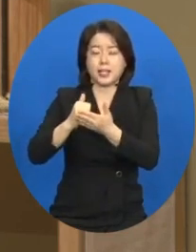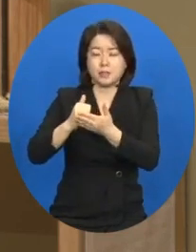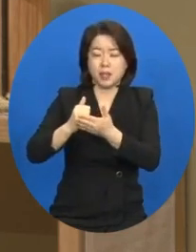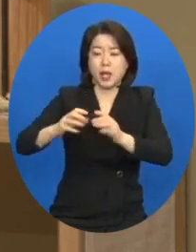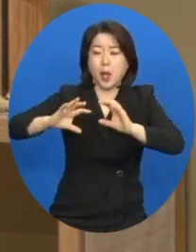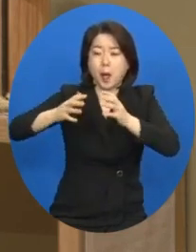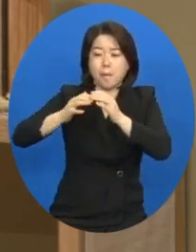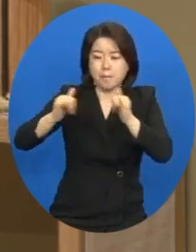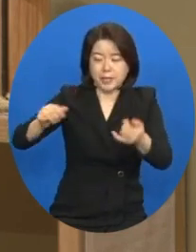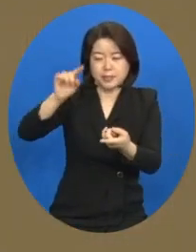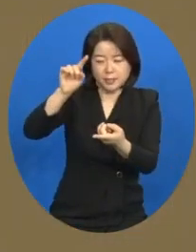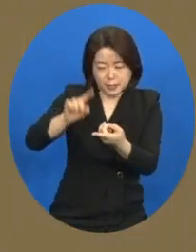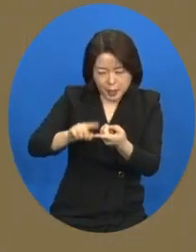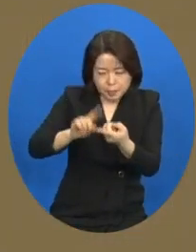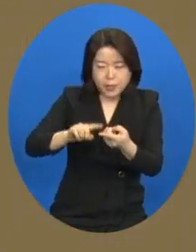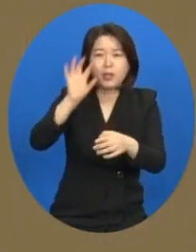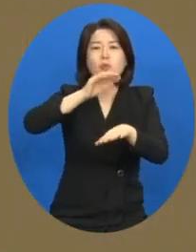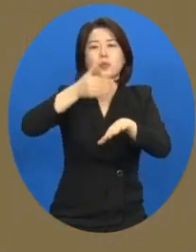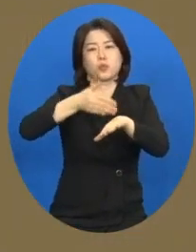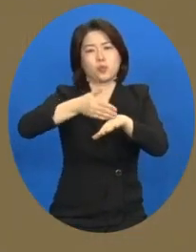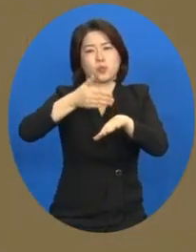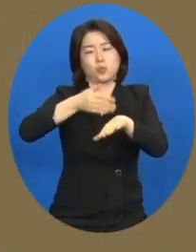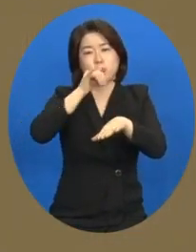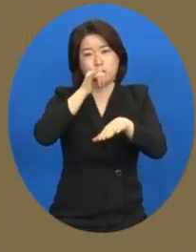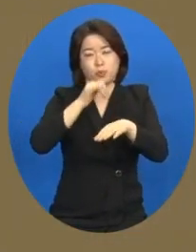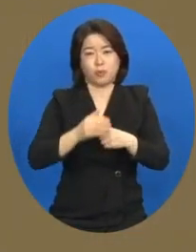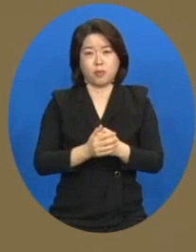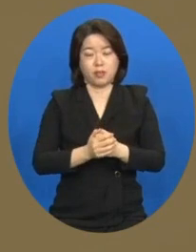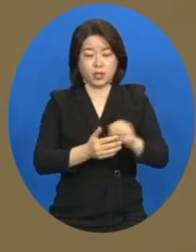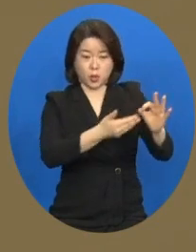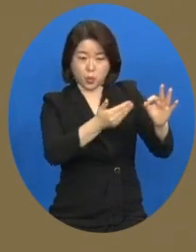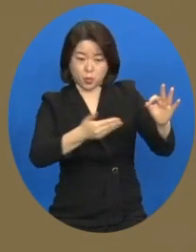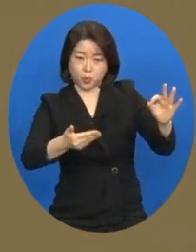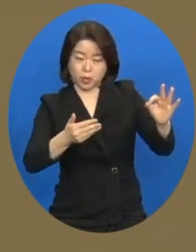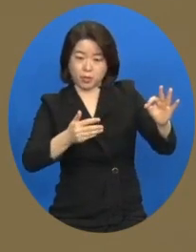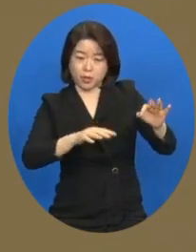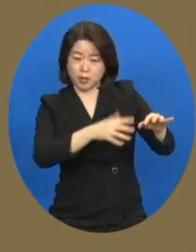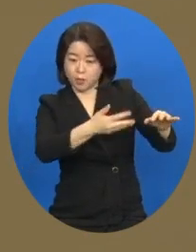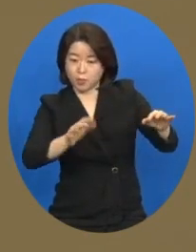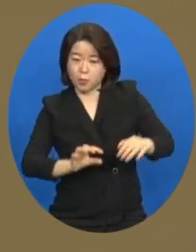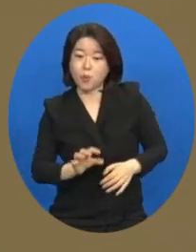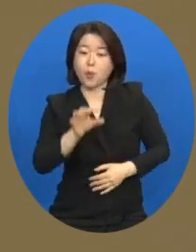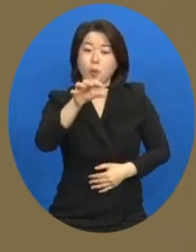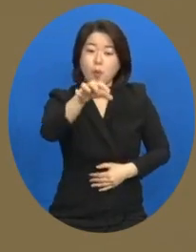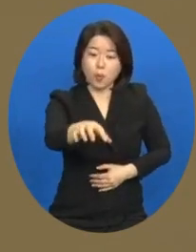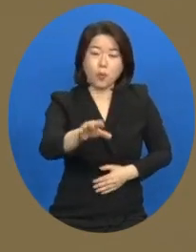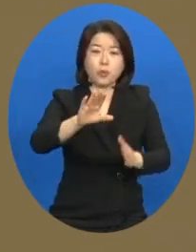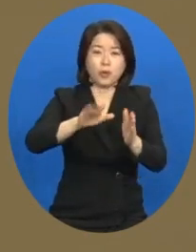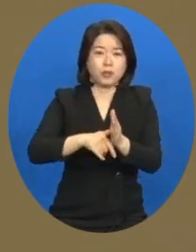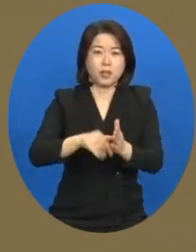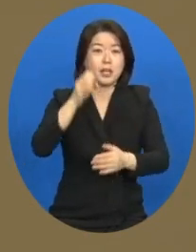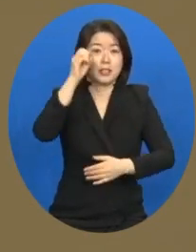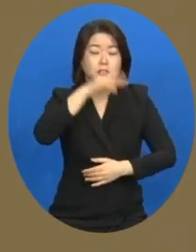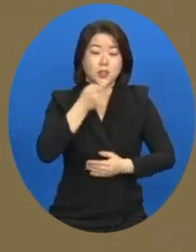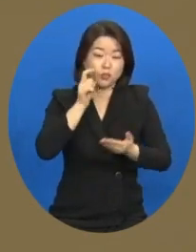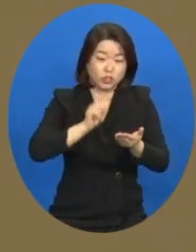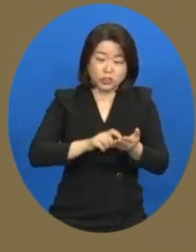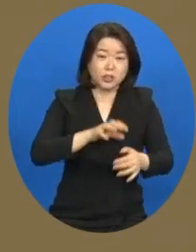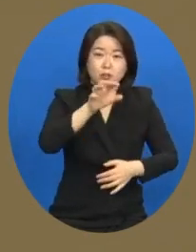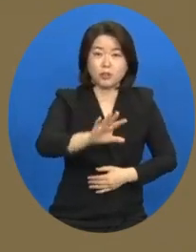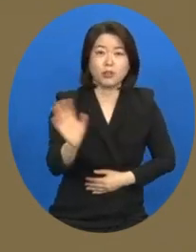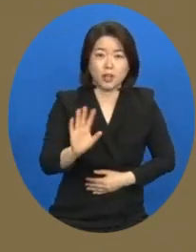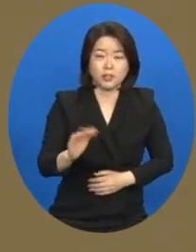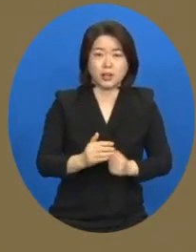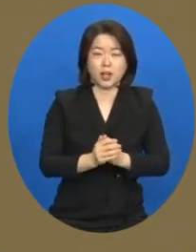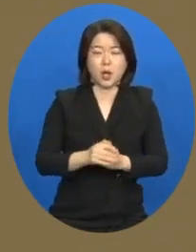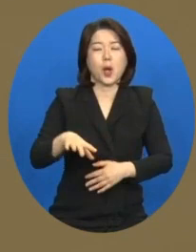백성답게 훈련하셨습니다. 그러니까 요단강을 건널 때도 그냥 건너게 하지 않으시고